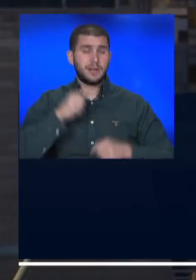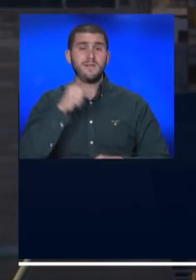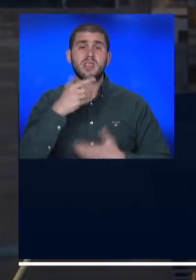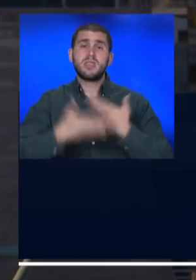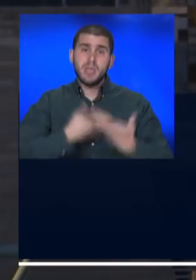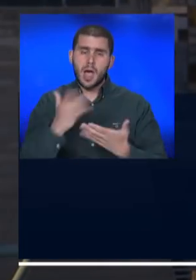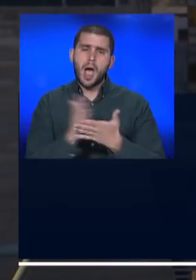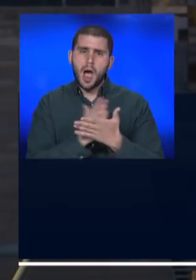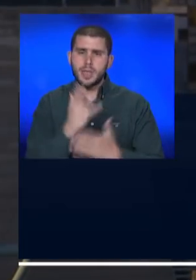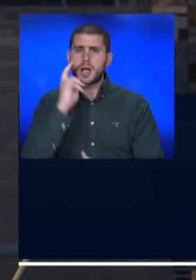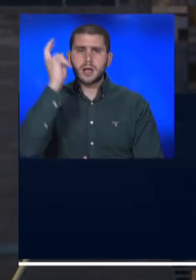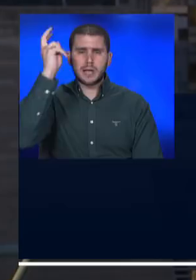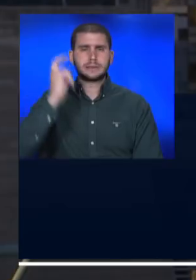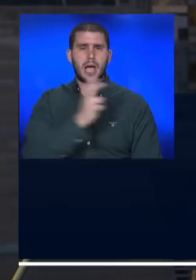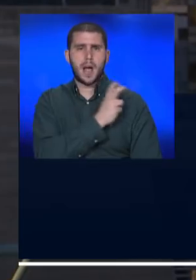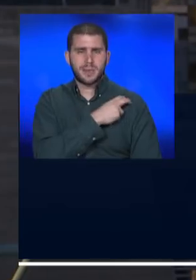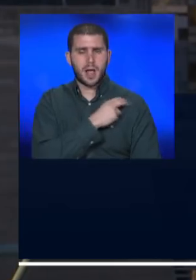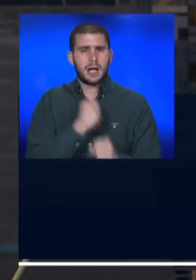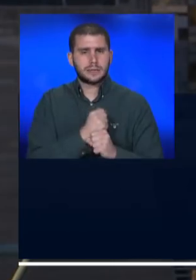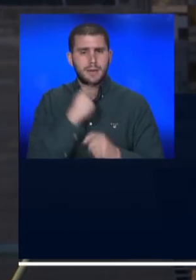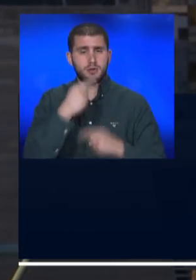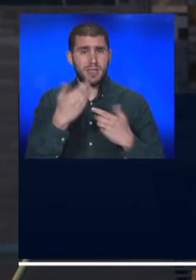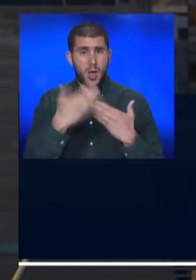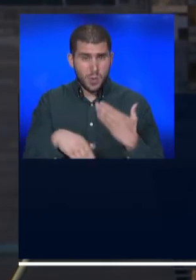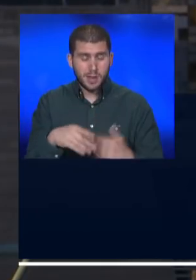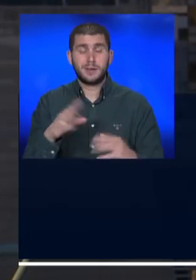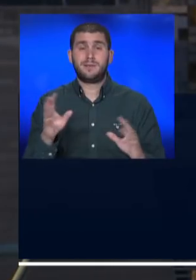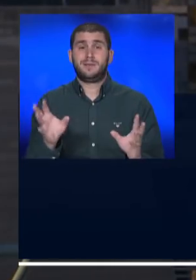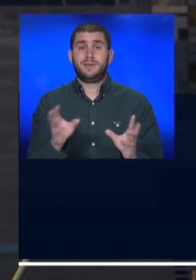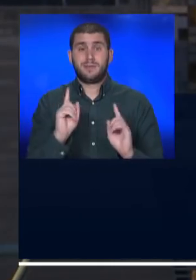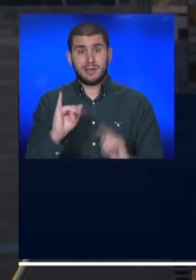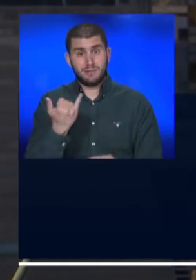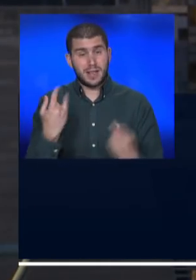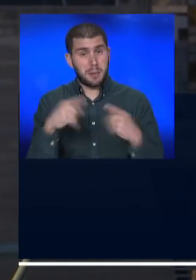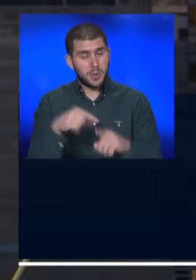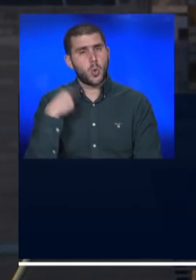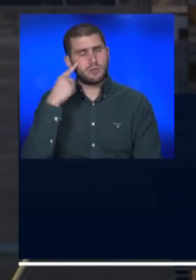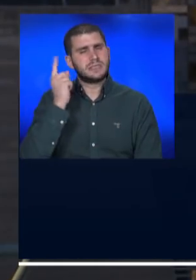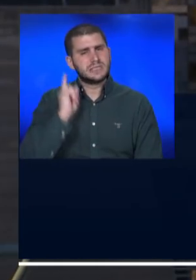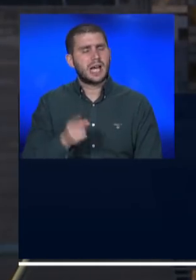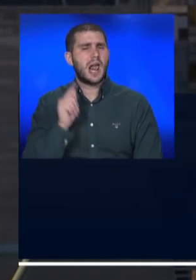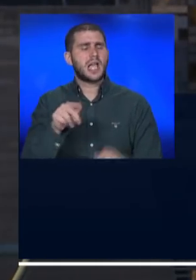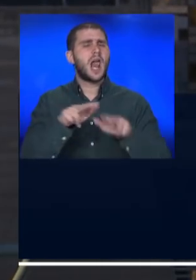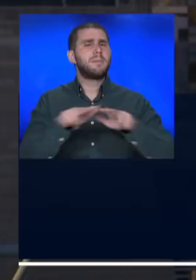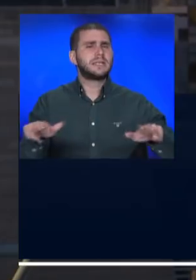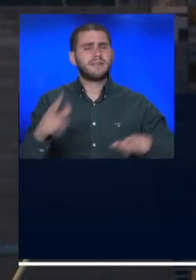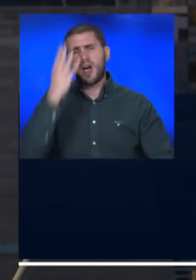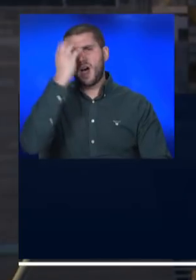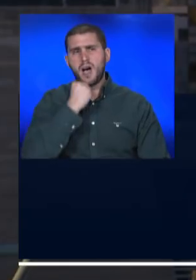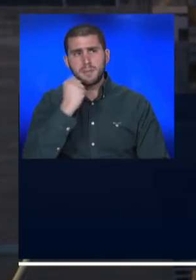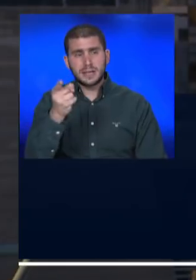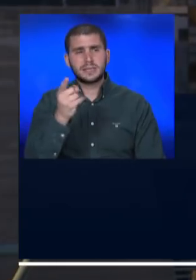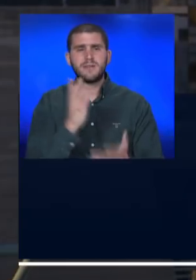והרמטכ"ל הכינו לאורך השנה האחרונה, ויחד עם זאת, בהחלט אני חושב שאנחנו צריכים להגיע למצב שחמאס, לחמאס לא יהיה אינטרס